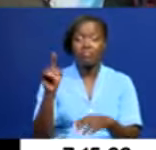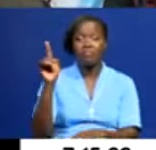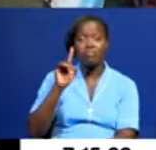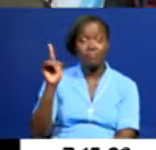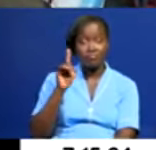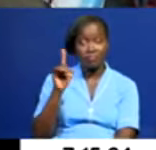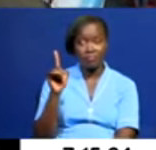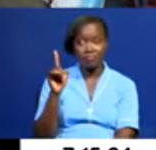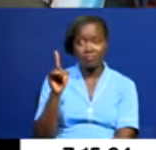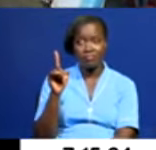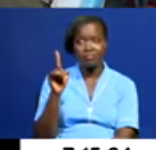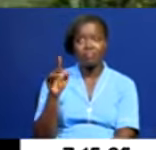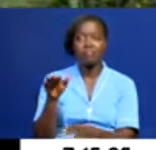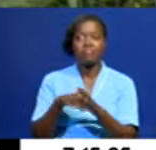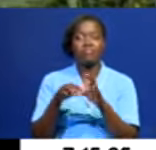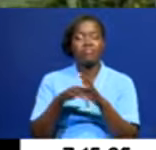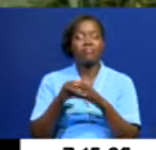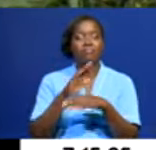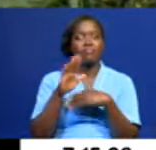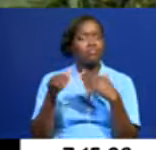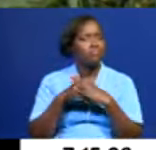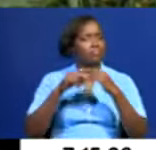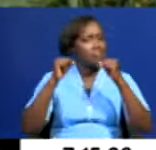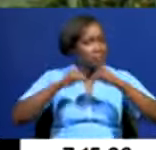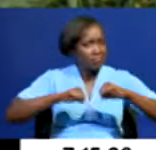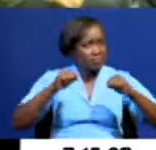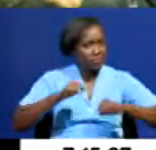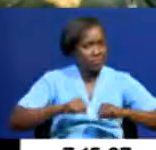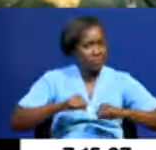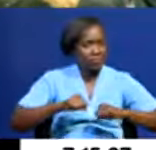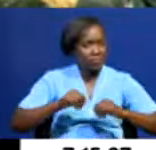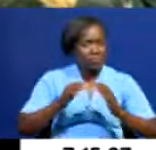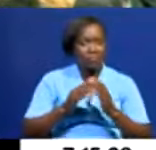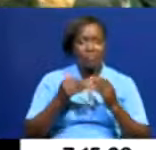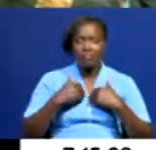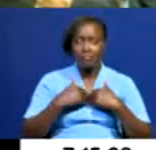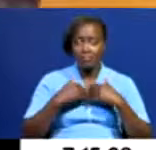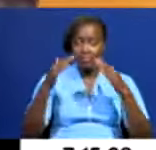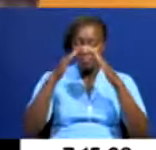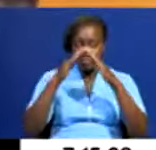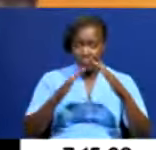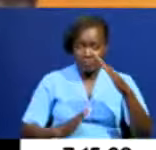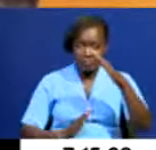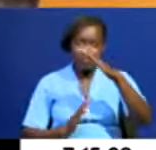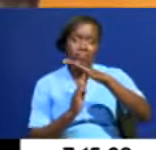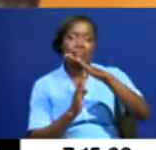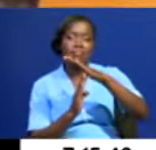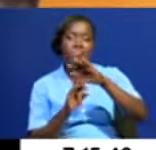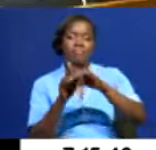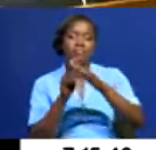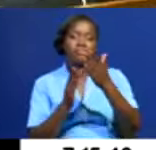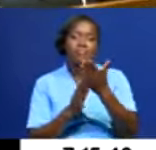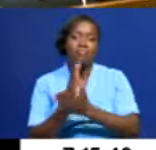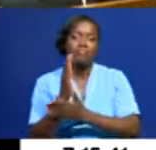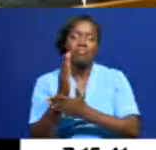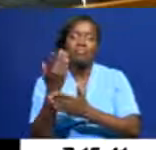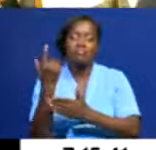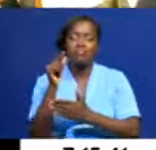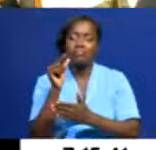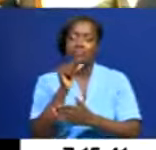Nairobi. Wanachama kwa kauli moja walikubaliana kuiweka nyumba kwa kipaumbele kama haki ya msingi ya